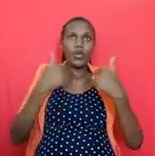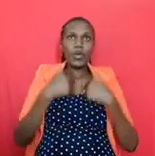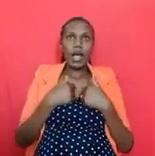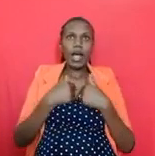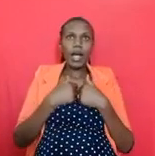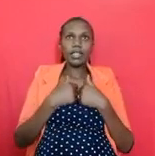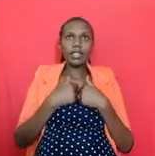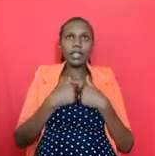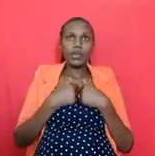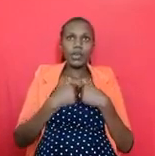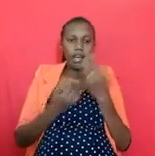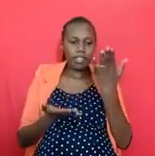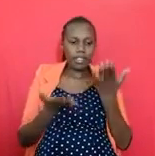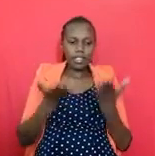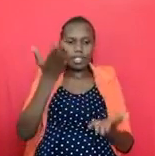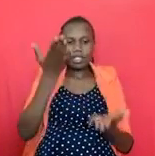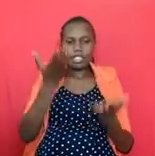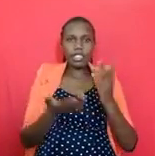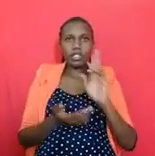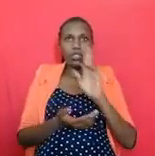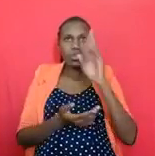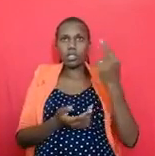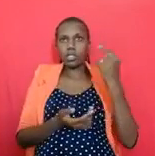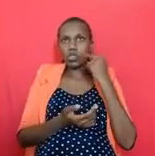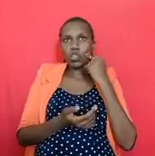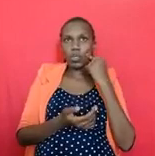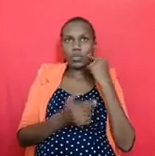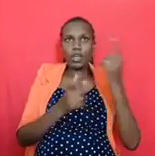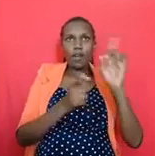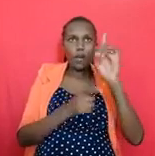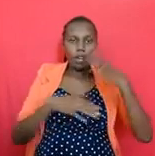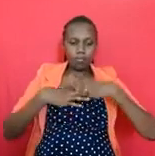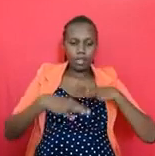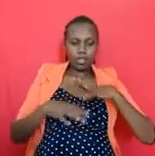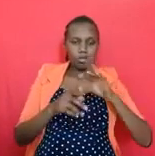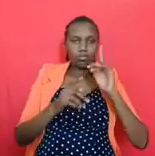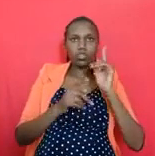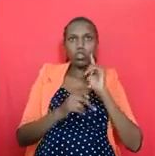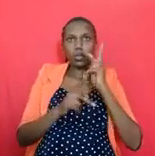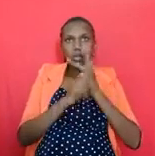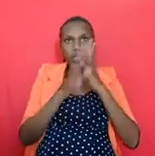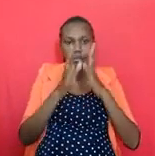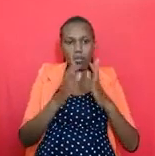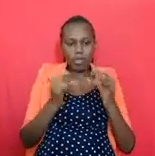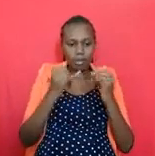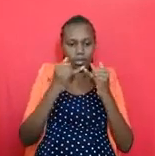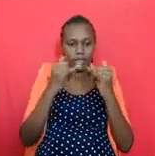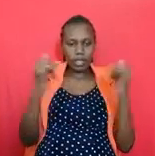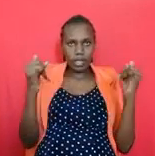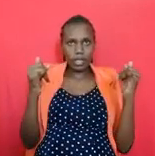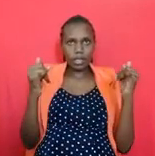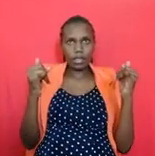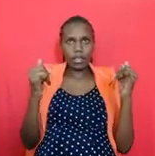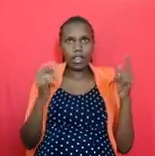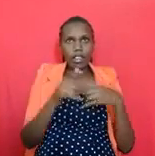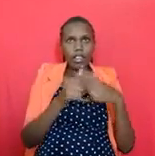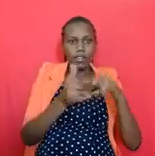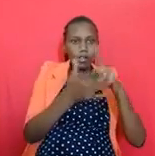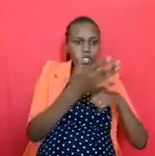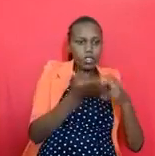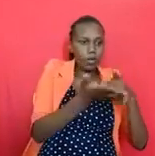nimakorereire ratiri nduka twathiaga ugakora mwendia mwena uyu na karuriri kiria